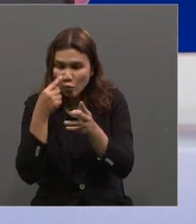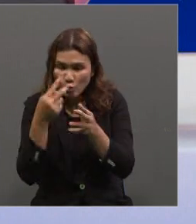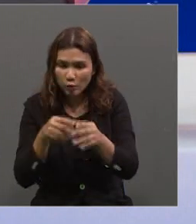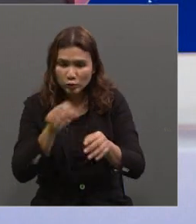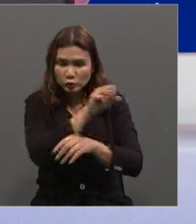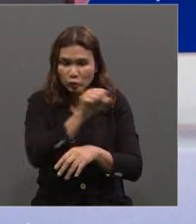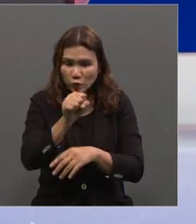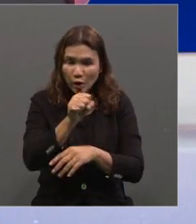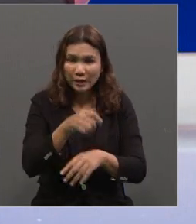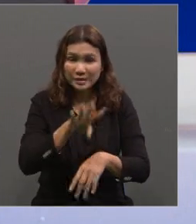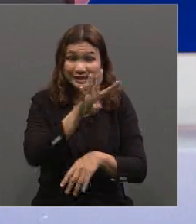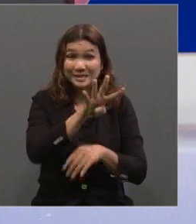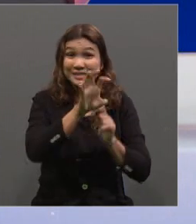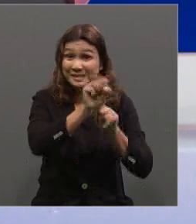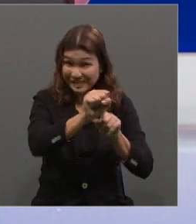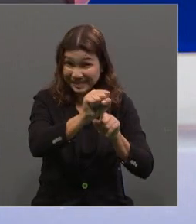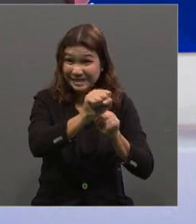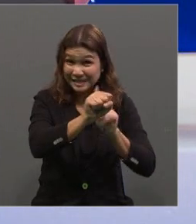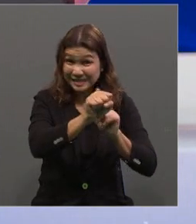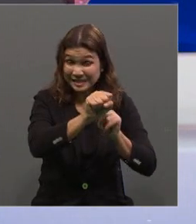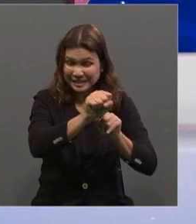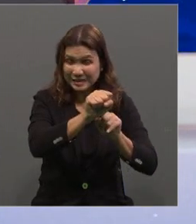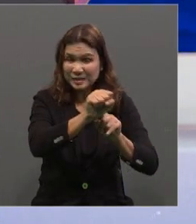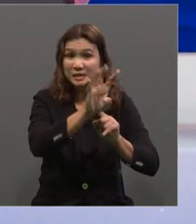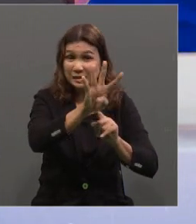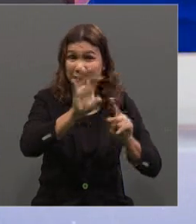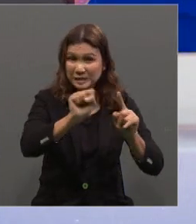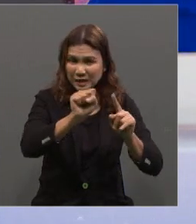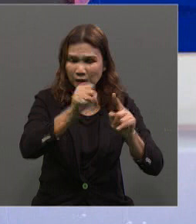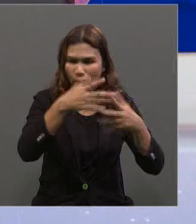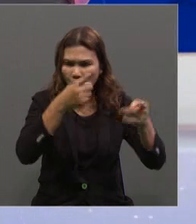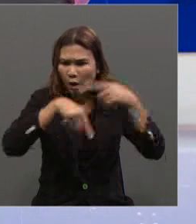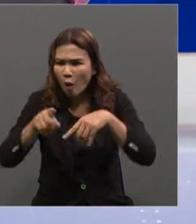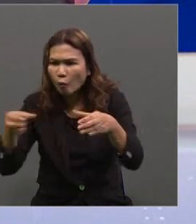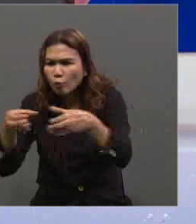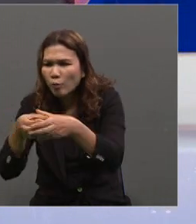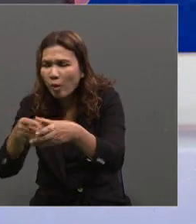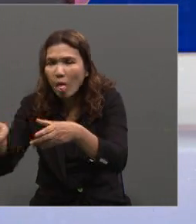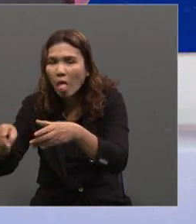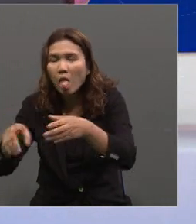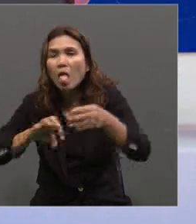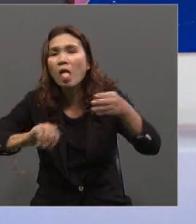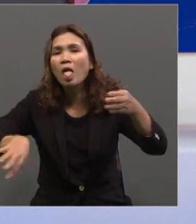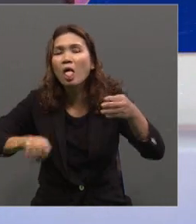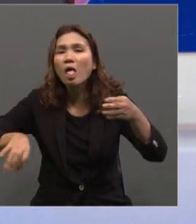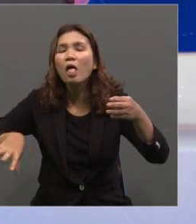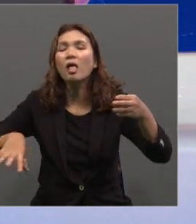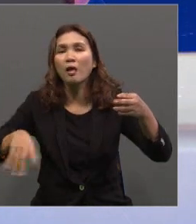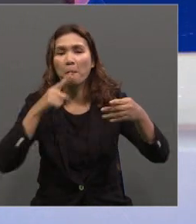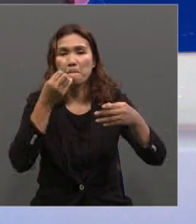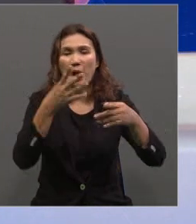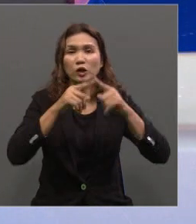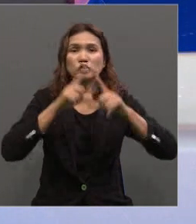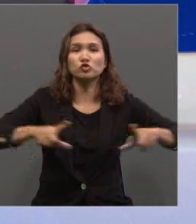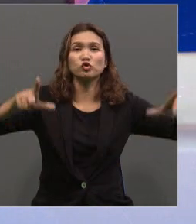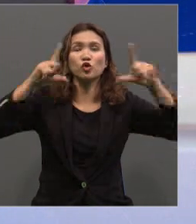ากับ 400,000 เสียงเนี่ยโอกาสที่พรรคเล็กจะได้มันก็น้อยลงไปส่วนใหญ่ก็จะเป็นในส่วนของพรรคใ